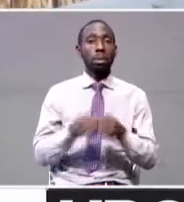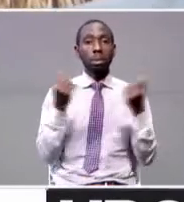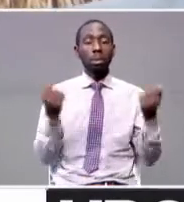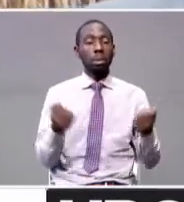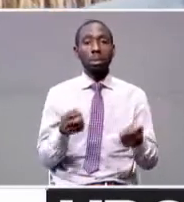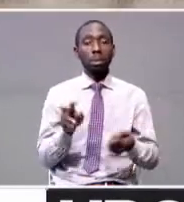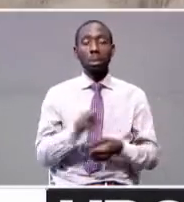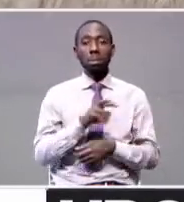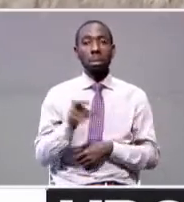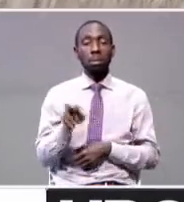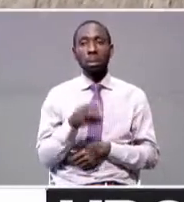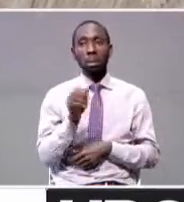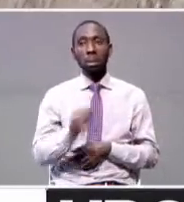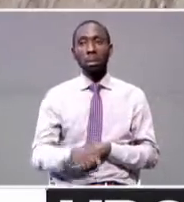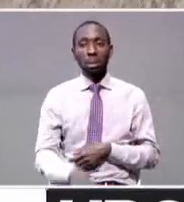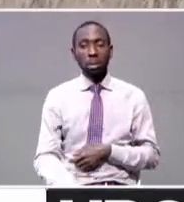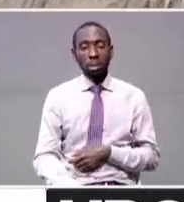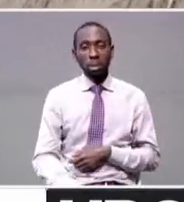kabenje bubenje kaguddewo.